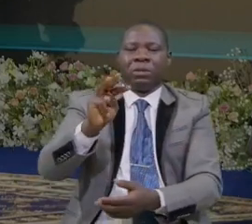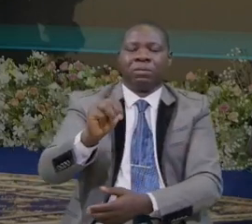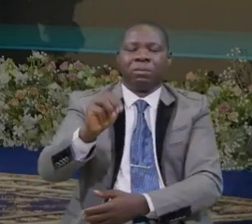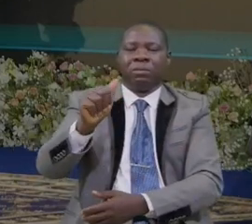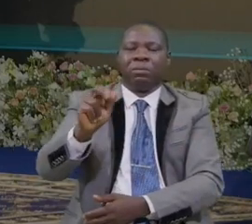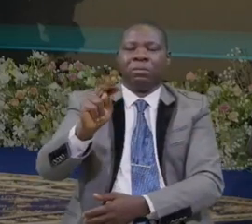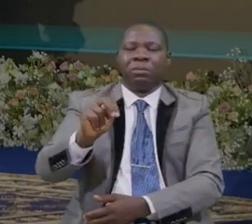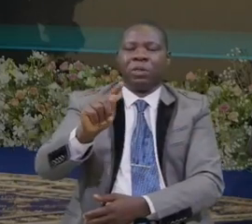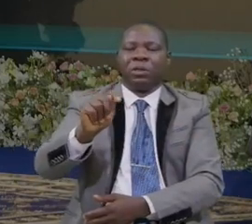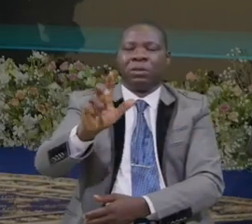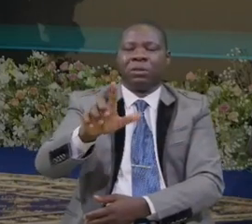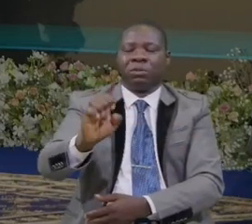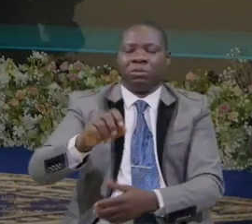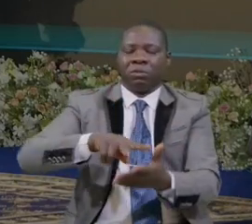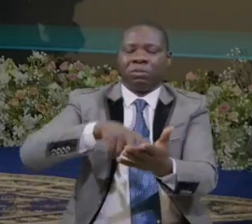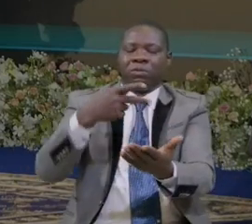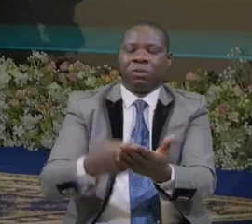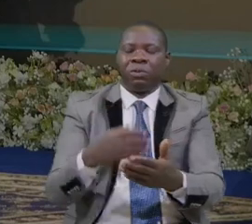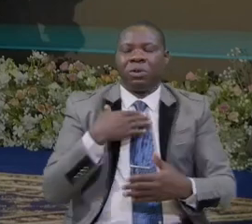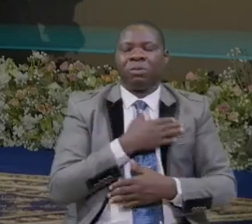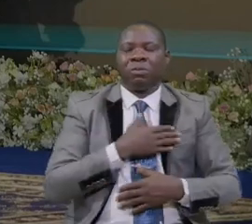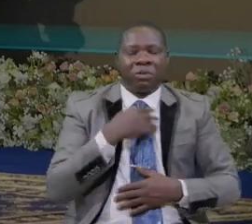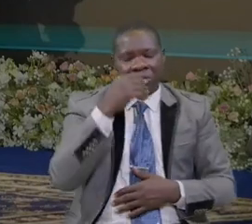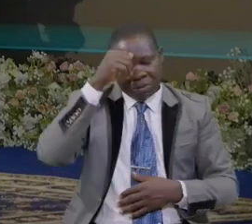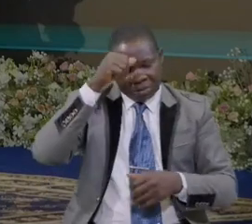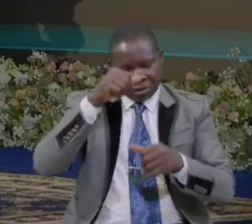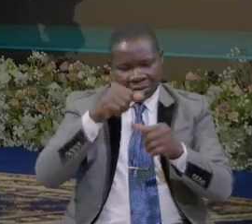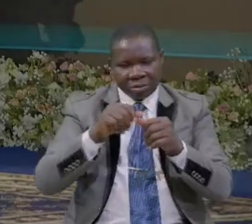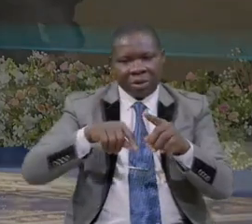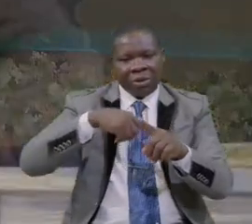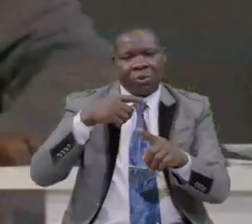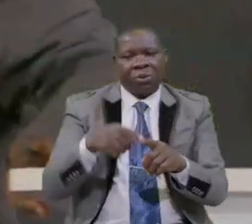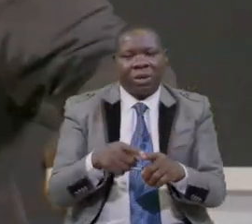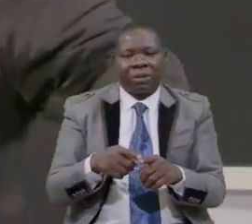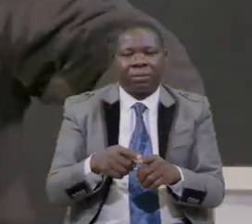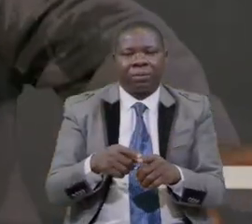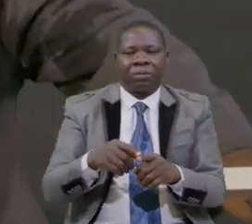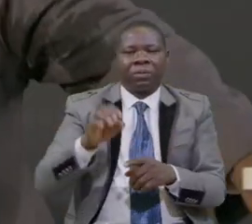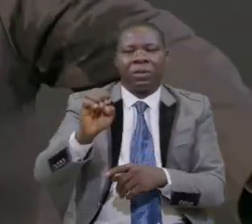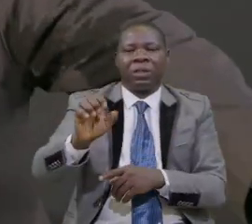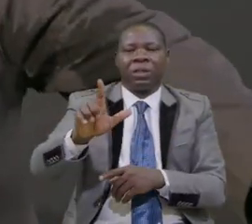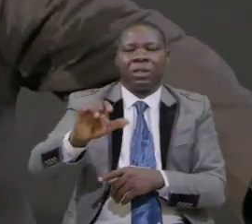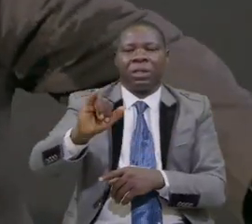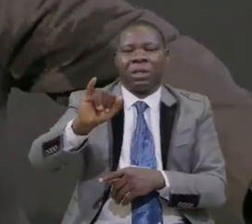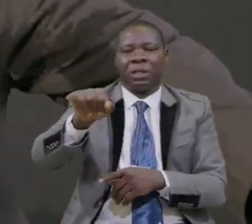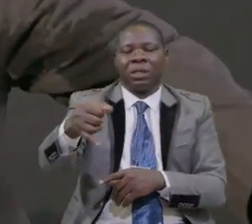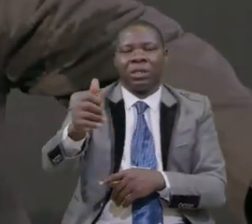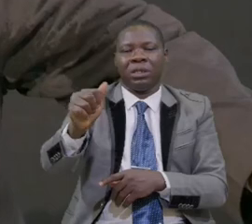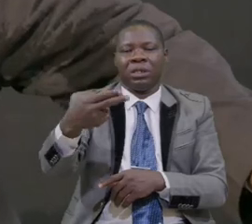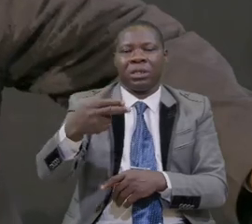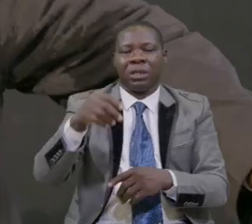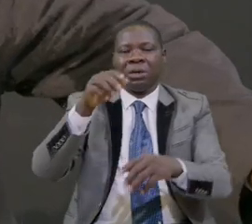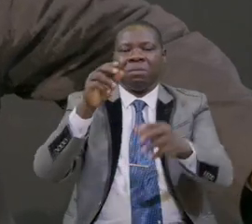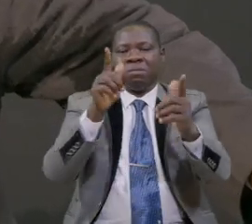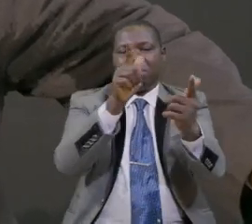tombé. Rappelez-vous, s'il vous plaît, quand Élie a rencontré Élisée pour